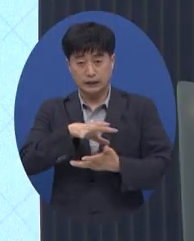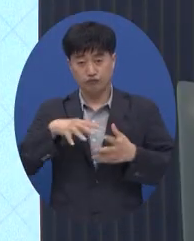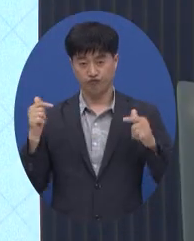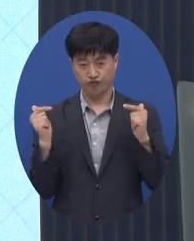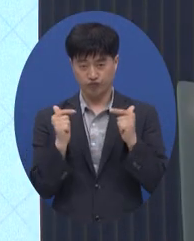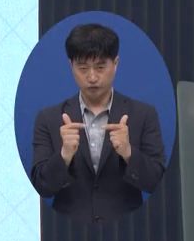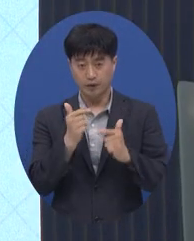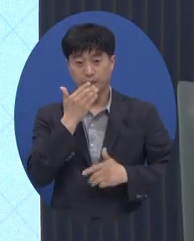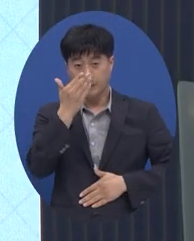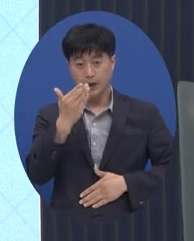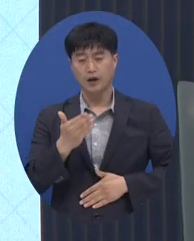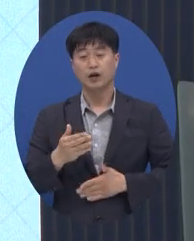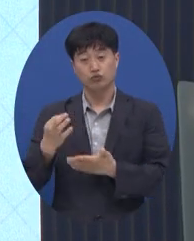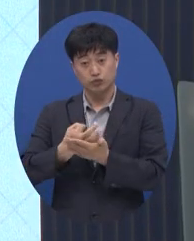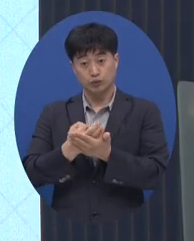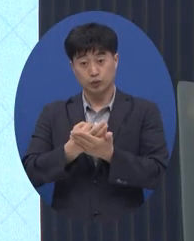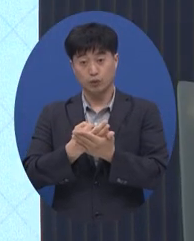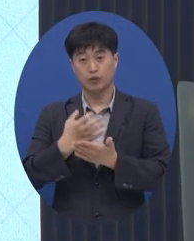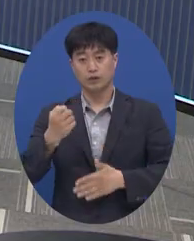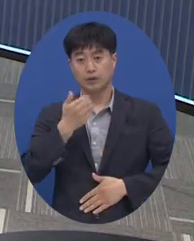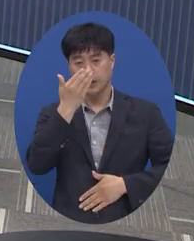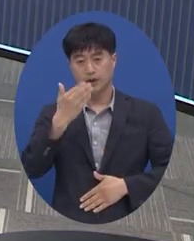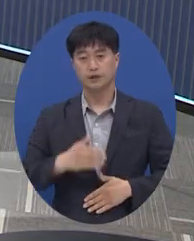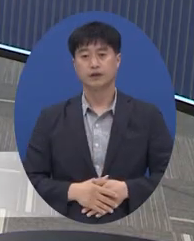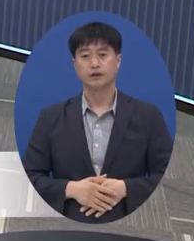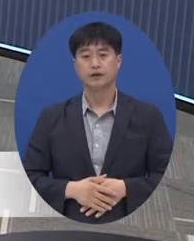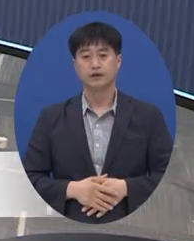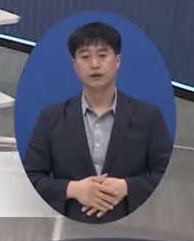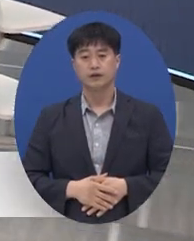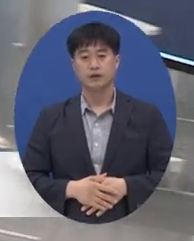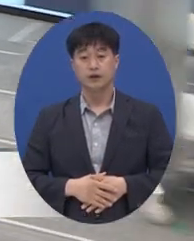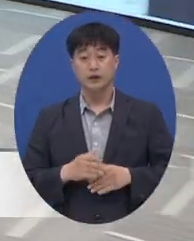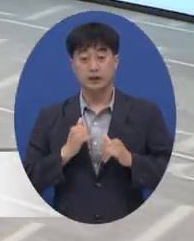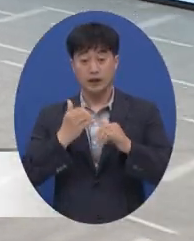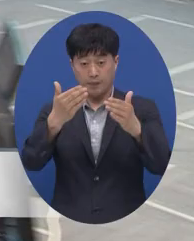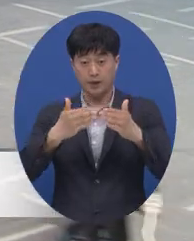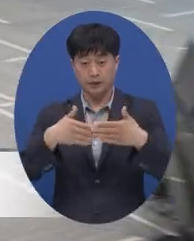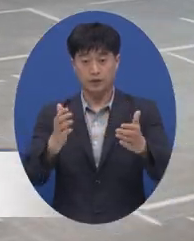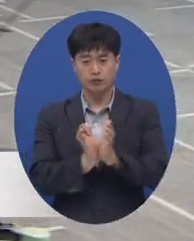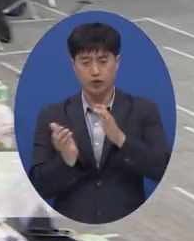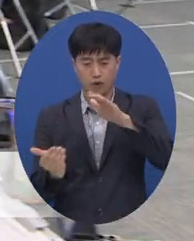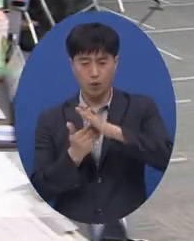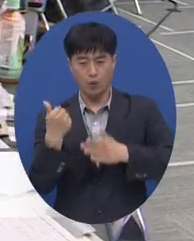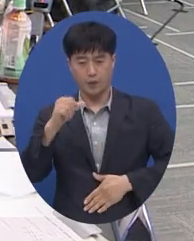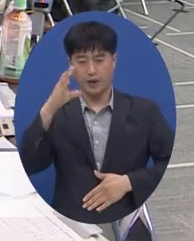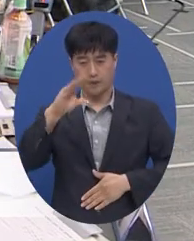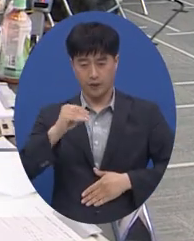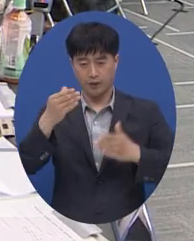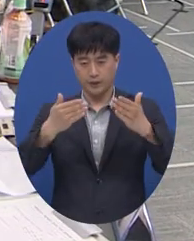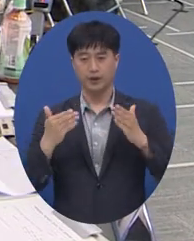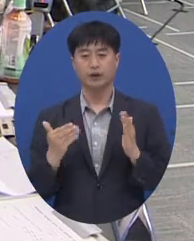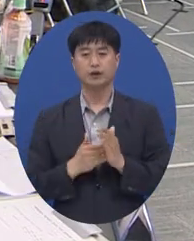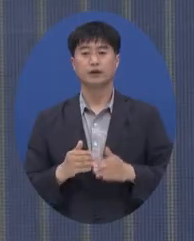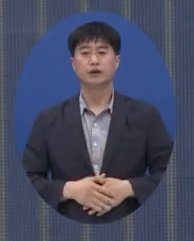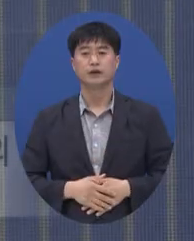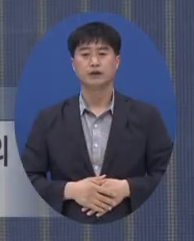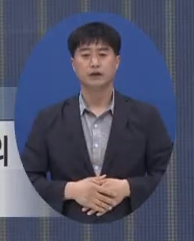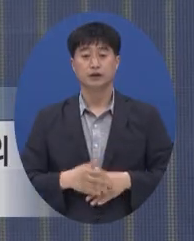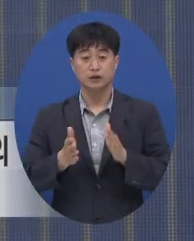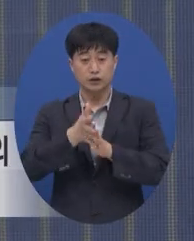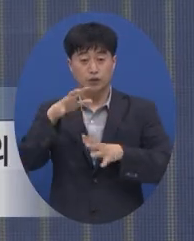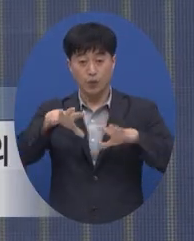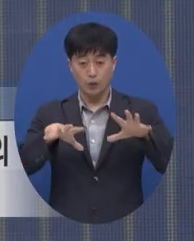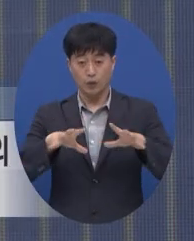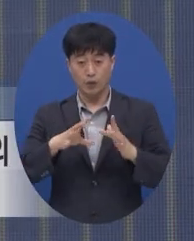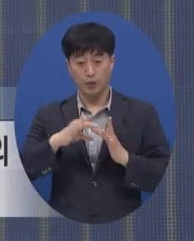사회 수입까지 얻을 수 있습니다 수상한 팀은 최고 500만원의 상금을 받았습니다 지금 에서